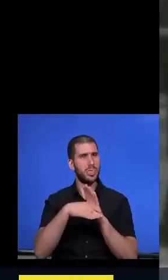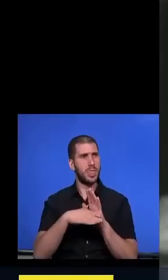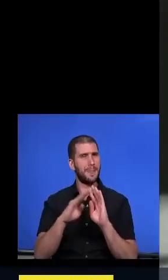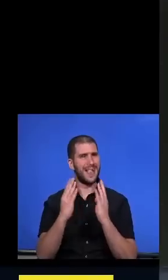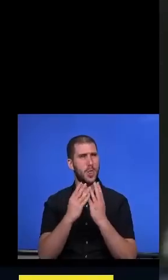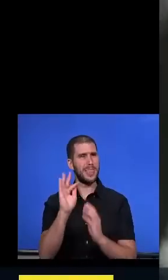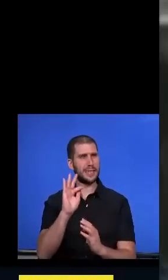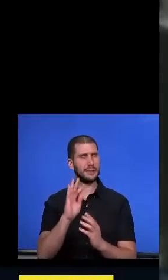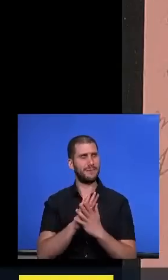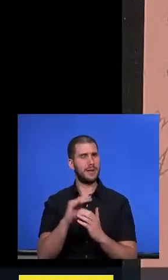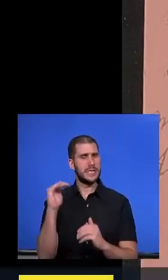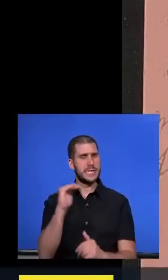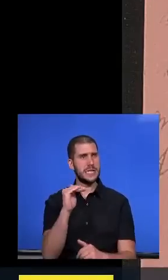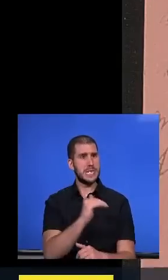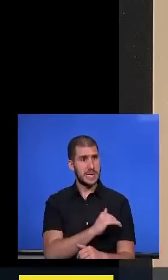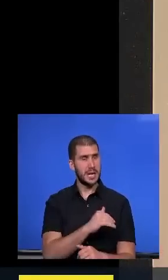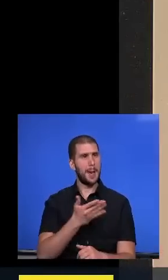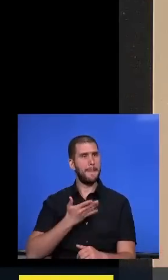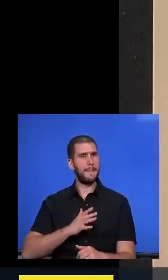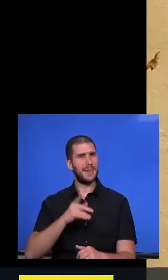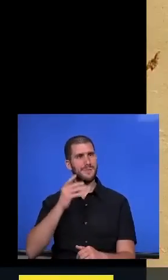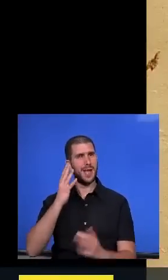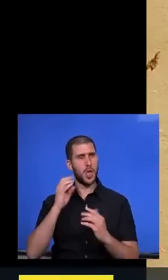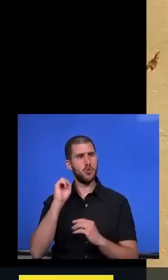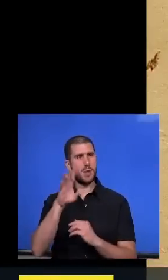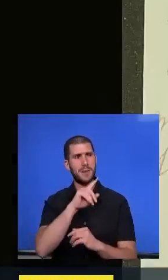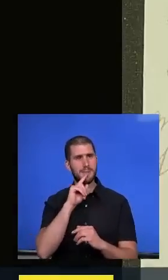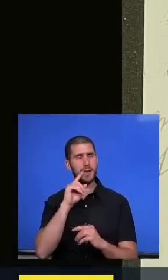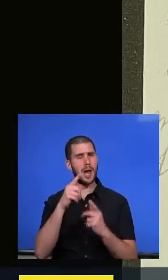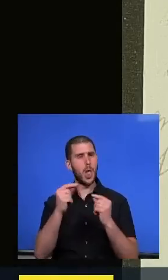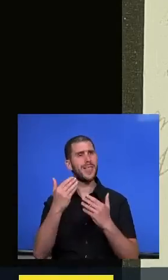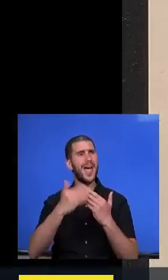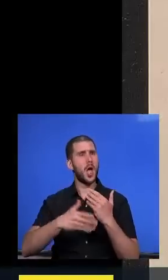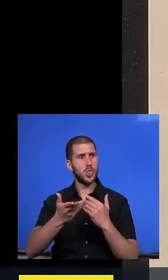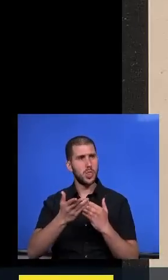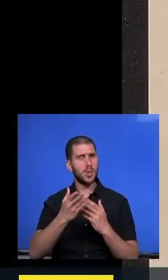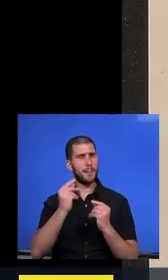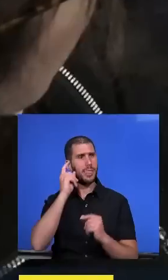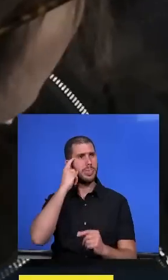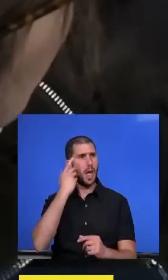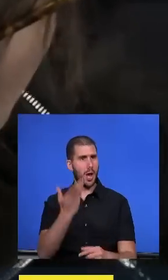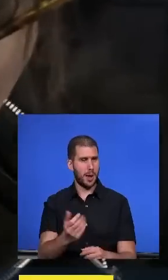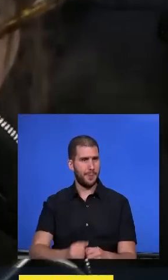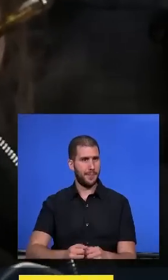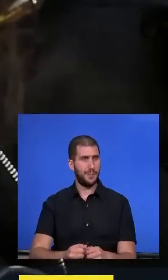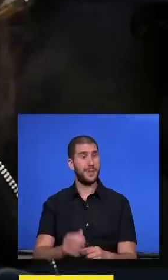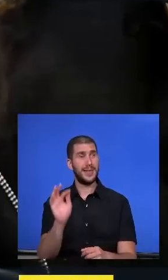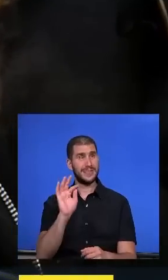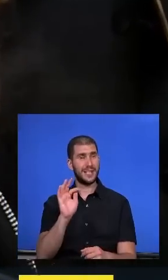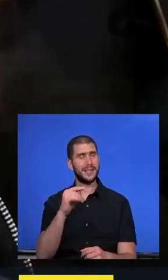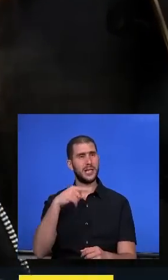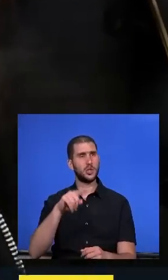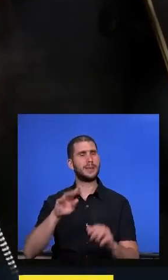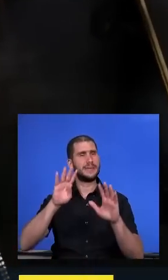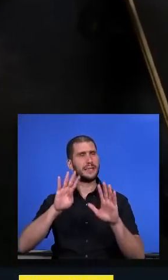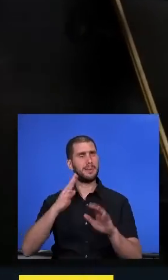טרזין הולכים ומחריפים. הבנים והקלות שולחים לאמא אלזה גלויות אחרונות, מלאות דאגה. טרזיינשטט, the 1st